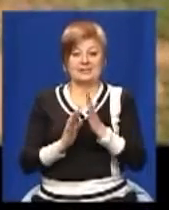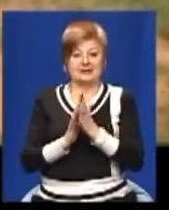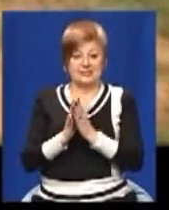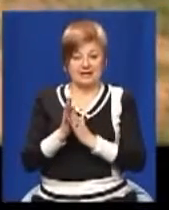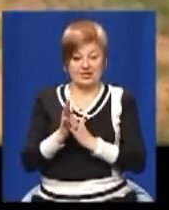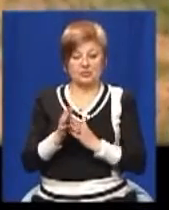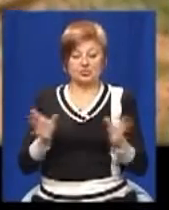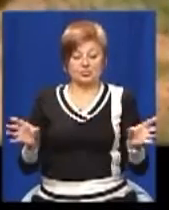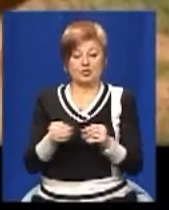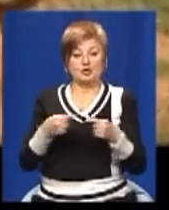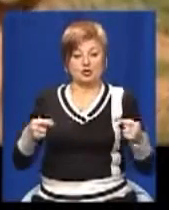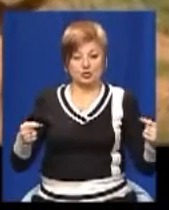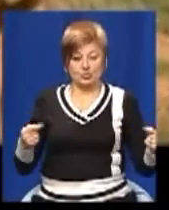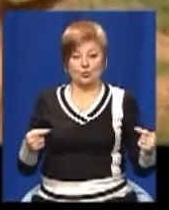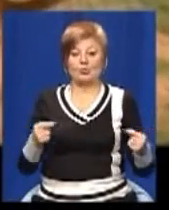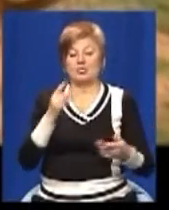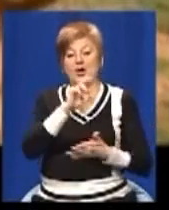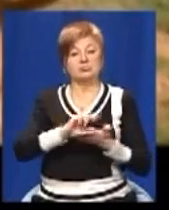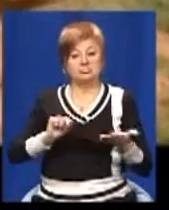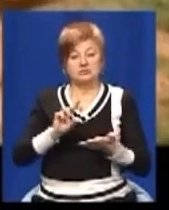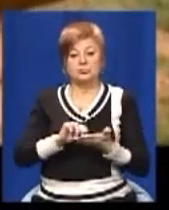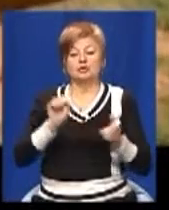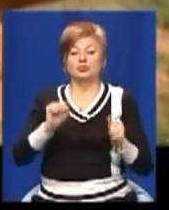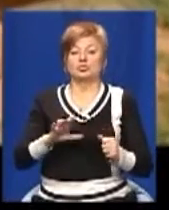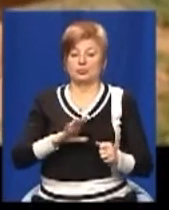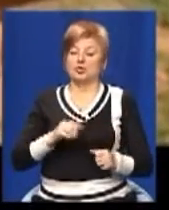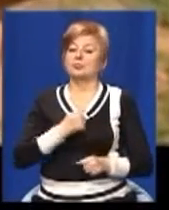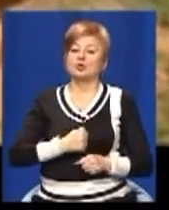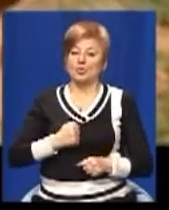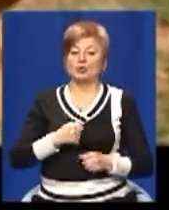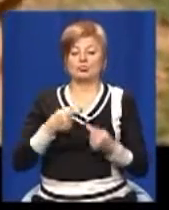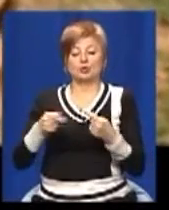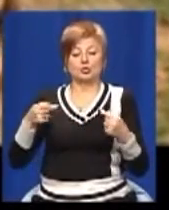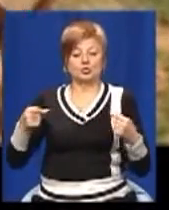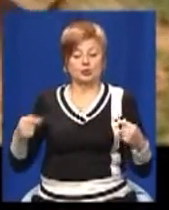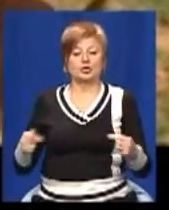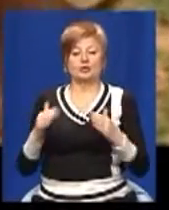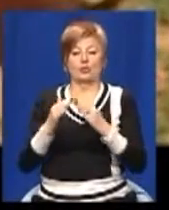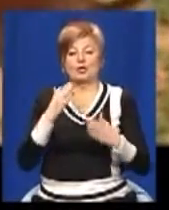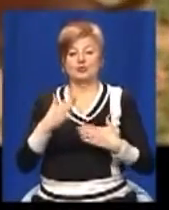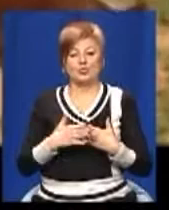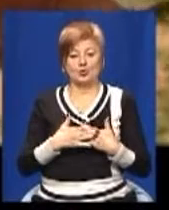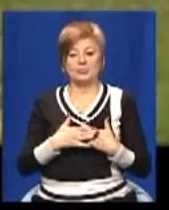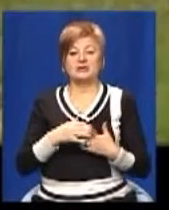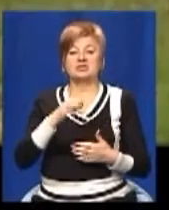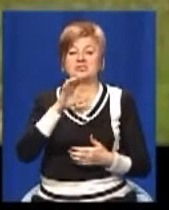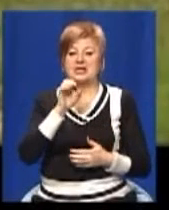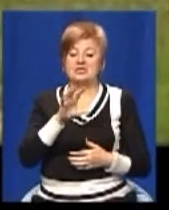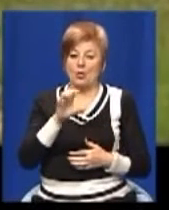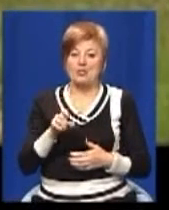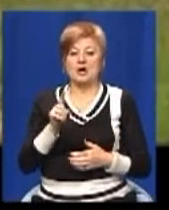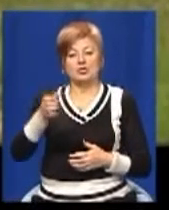з іншими тваринами, то звикають до них, але можуть бути агресивними до інших домашніх улюбленців. Вперті і свавільні,